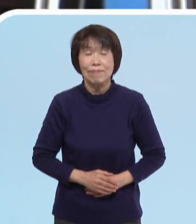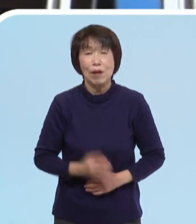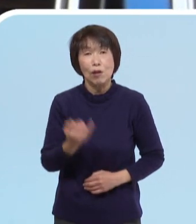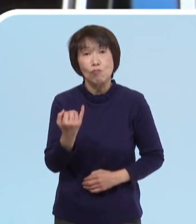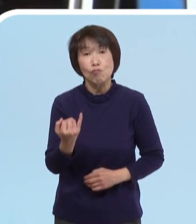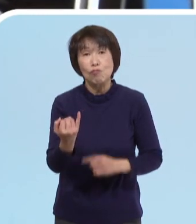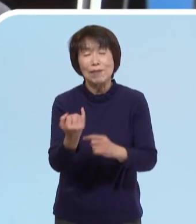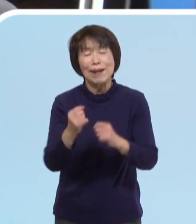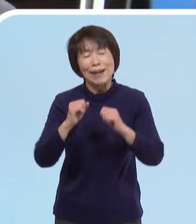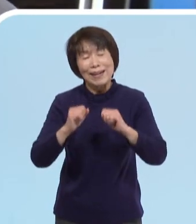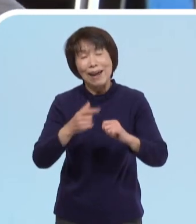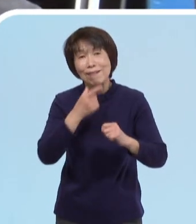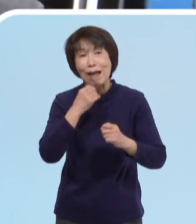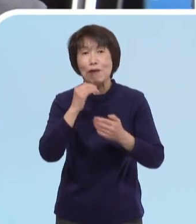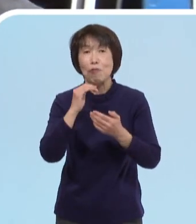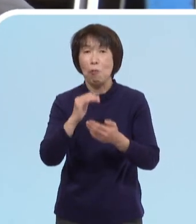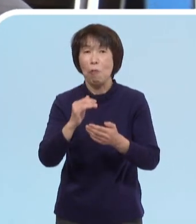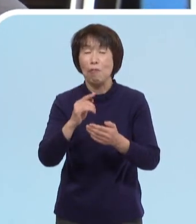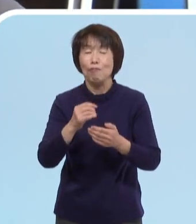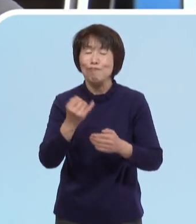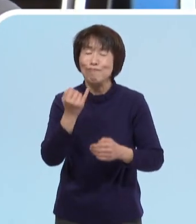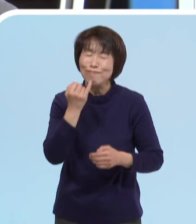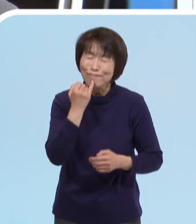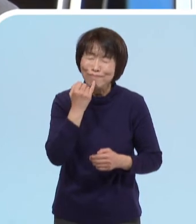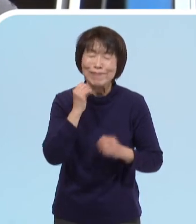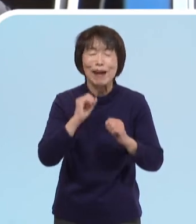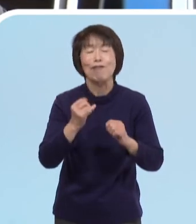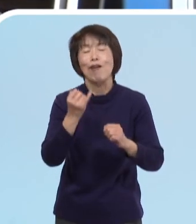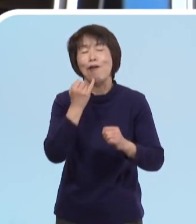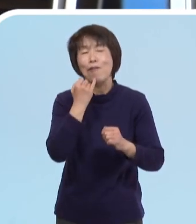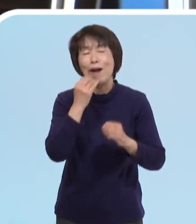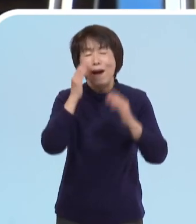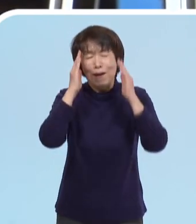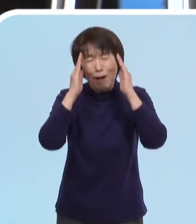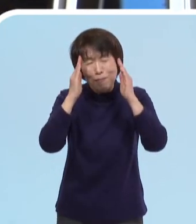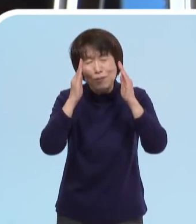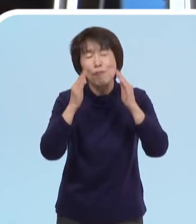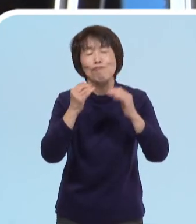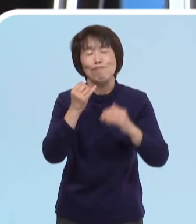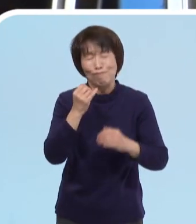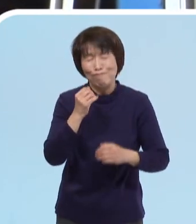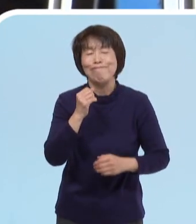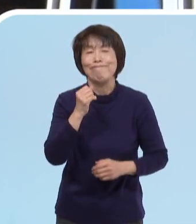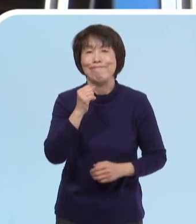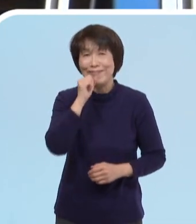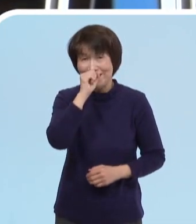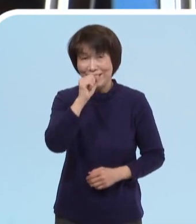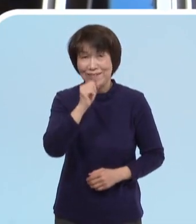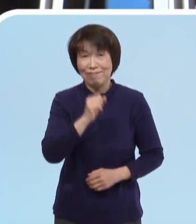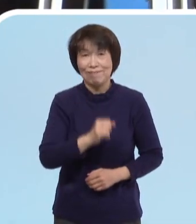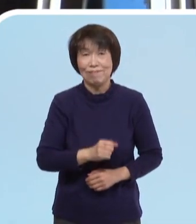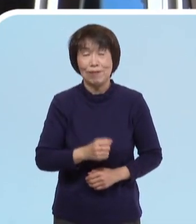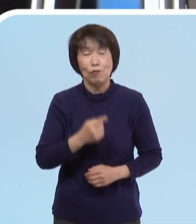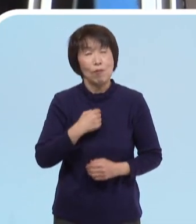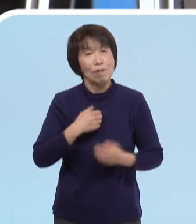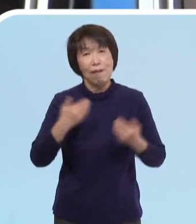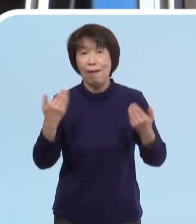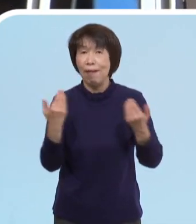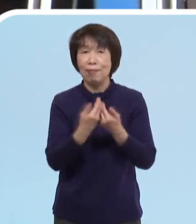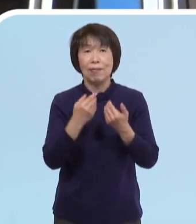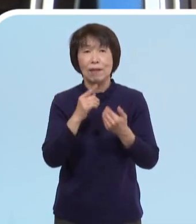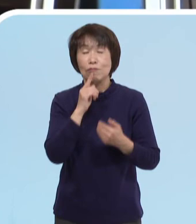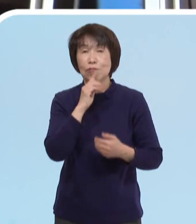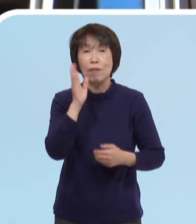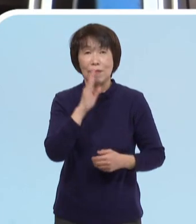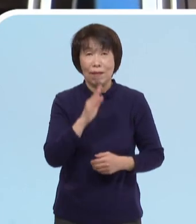あの子がやりたければ別に何でも一生懸命なれるんやっていいなと思ってて、だから別に反対も